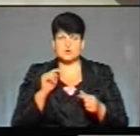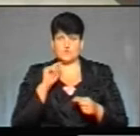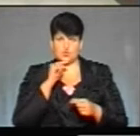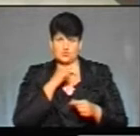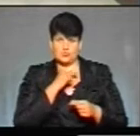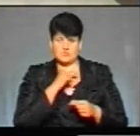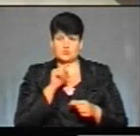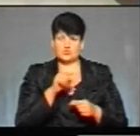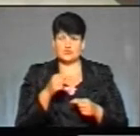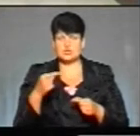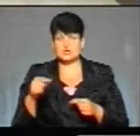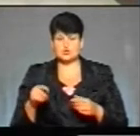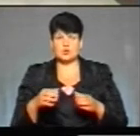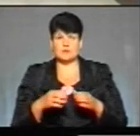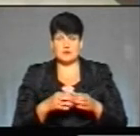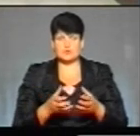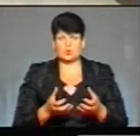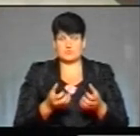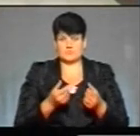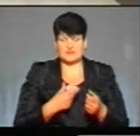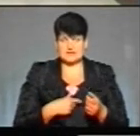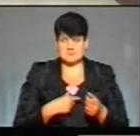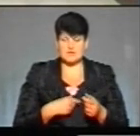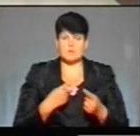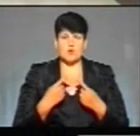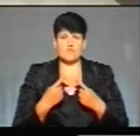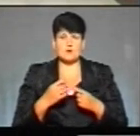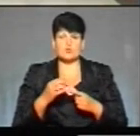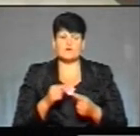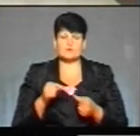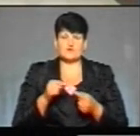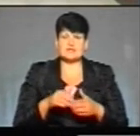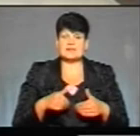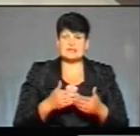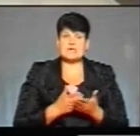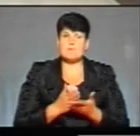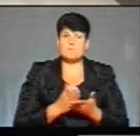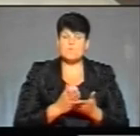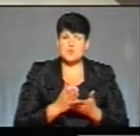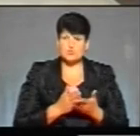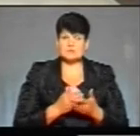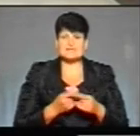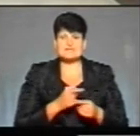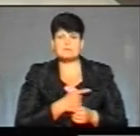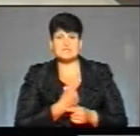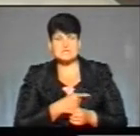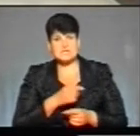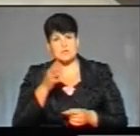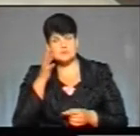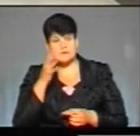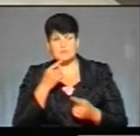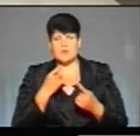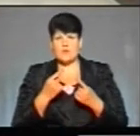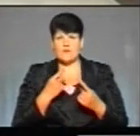тої чи іншої громади утримувати себе. Так. Ми говорили про відповідне надання послуг, так, знову ж таки, це медицина, освіта. Ми говорили про